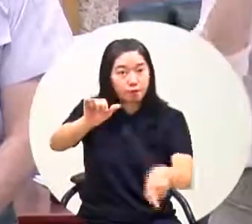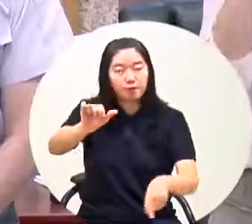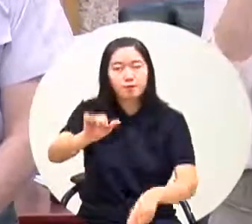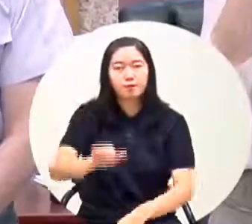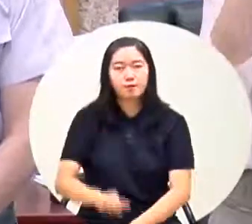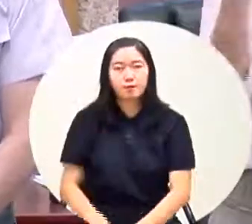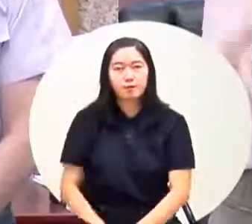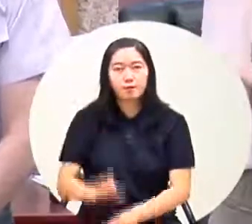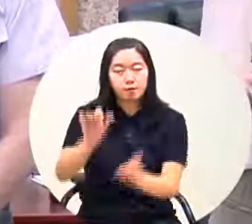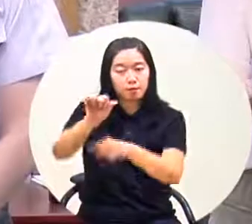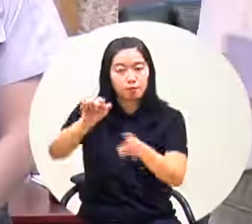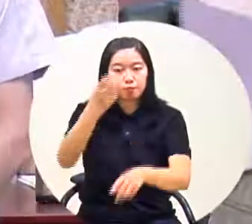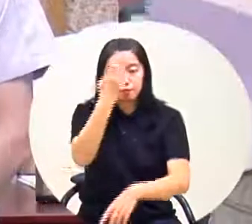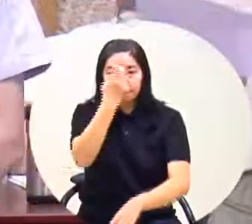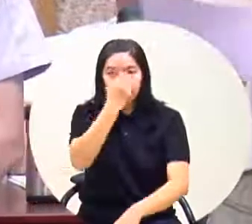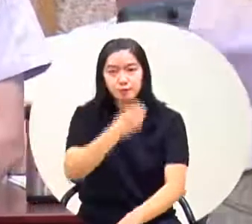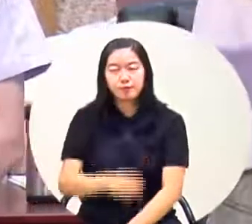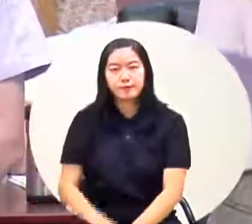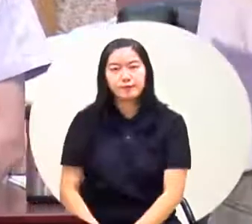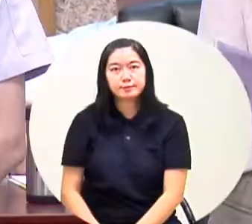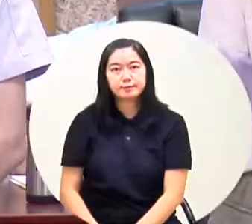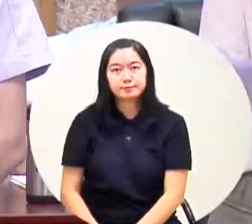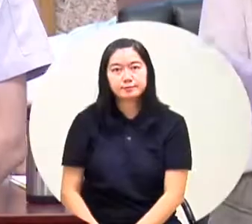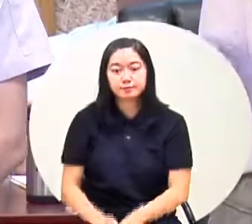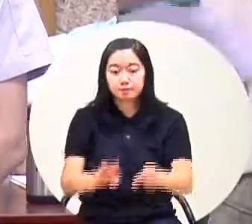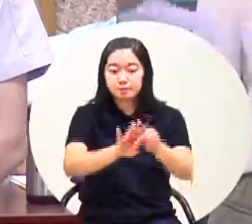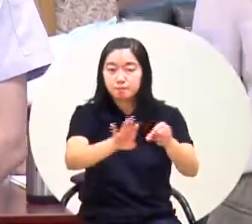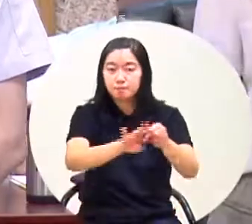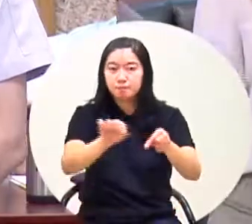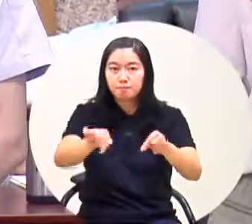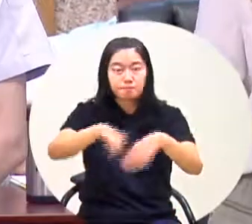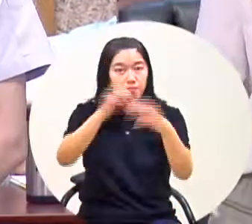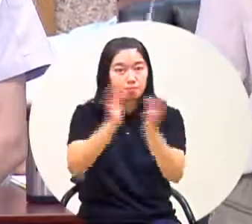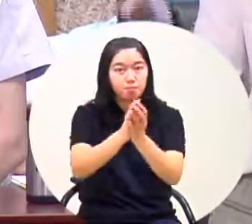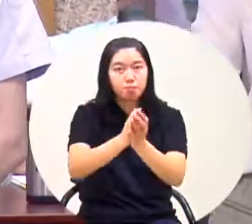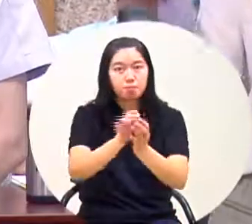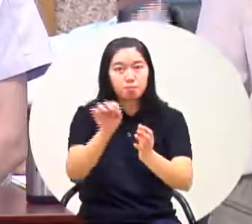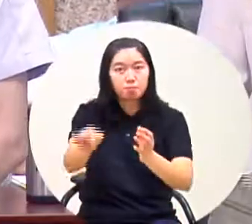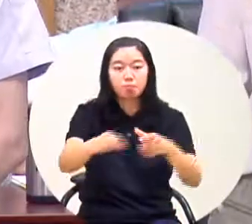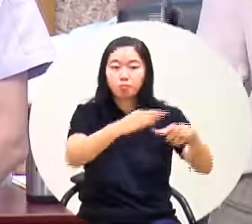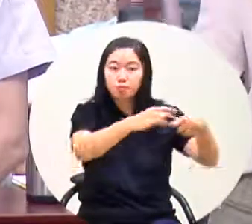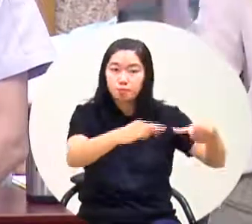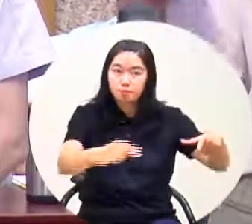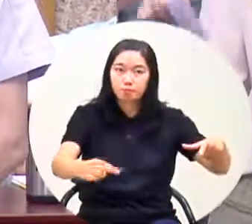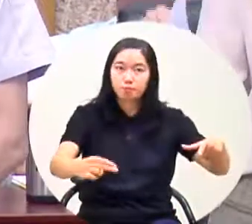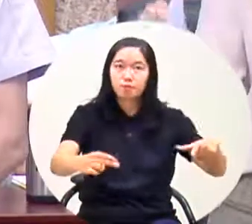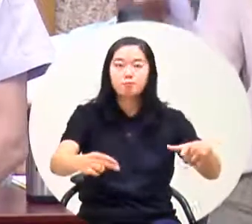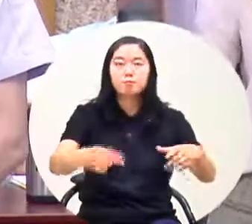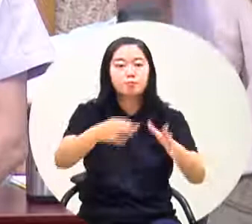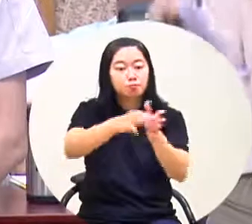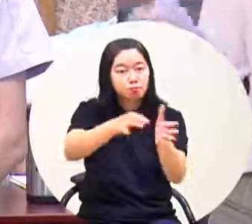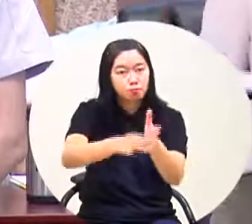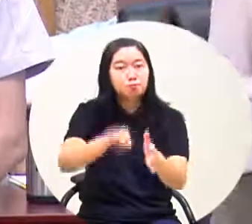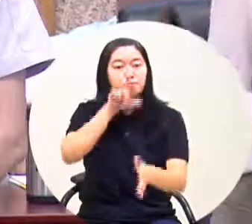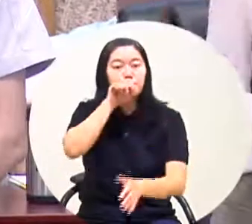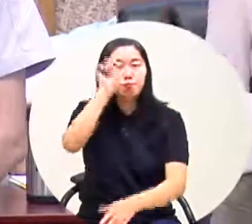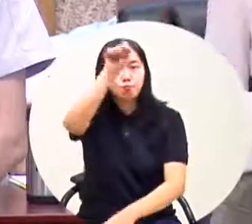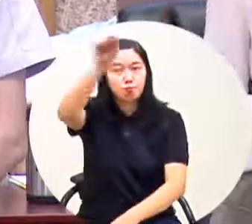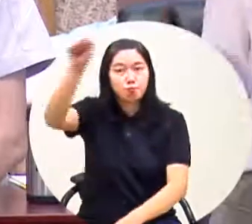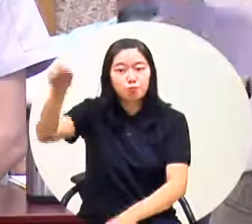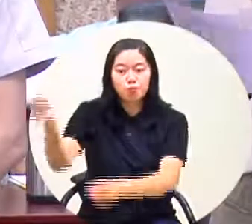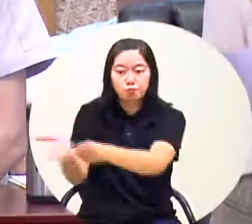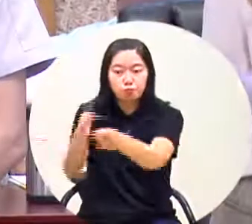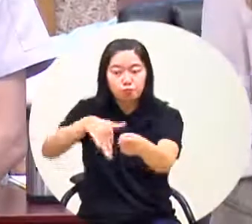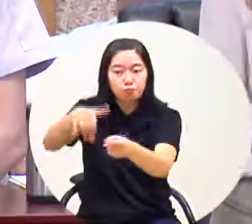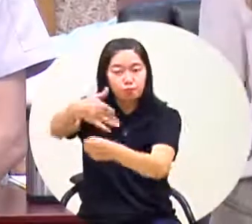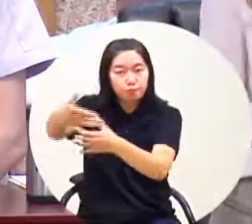15个人在管理南区这边所有的游泳池、篮球场、羽球场、桌球室，